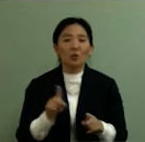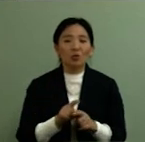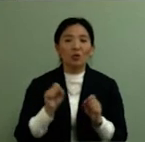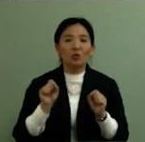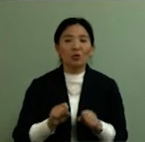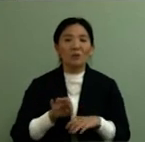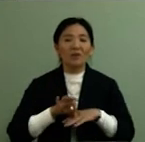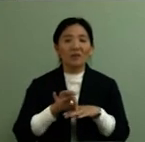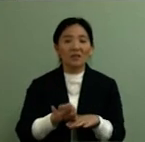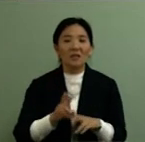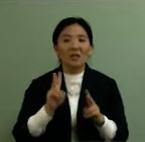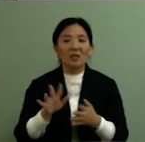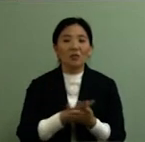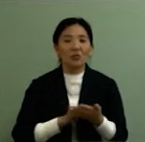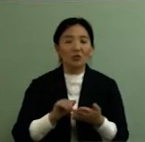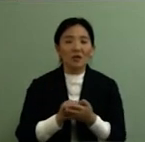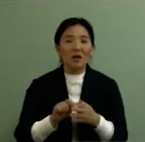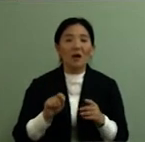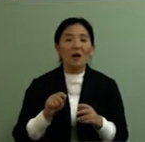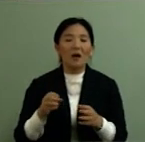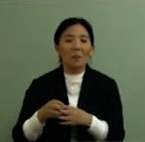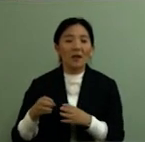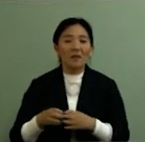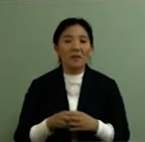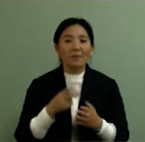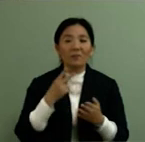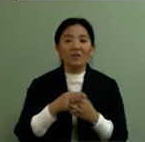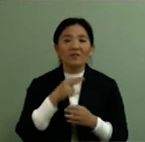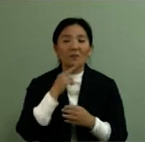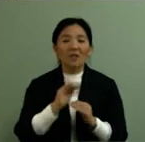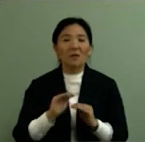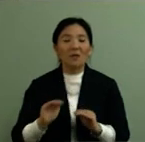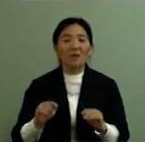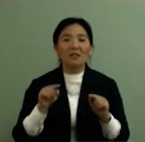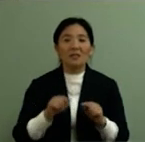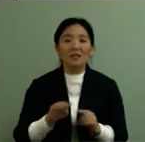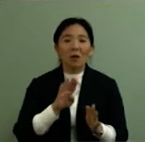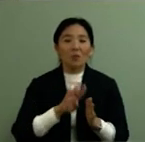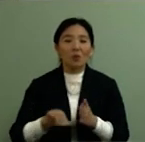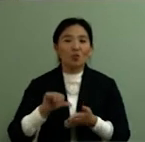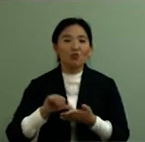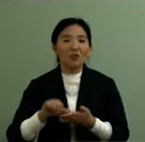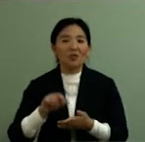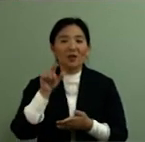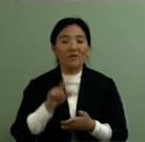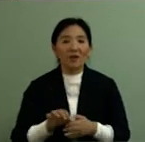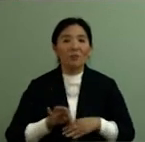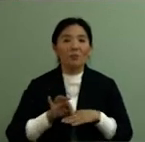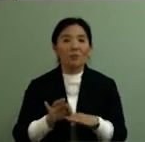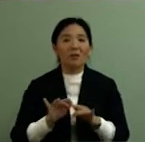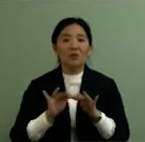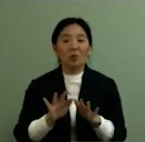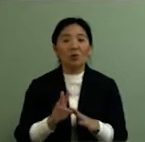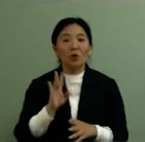может приводить к разрушению компонентов. Обратите внимание, ребят, здесь без участия человека происходит,